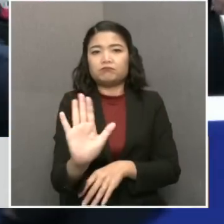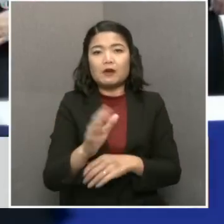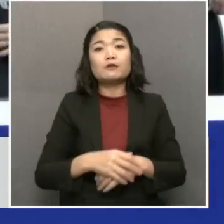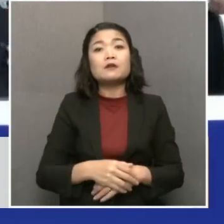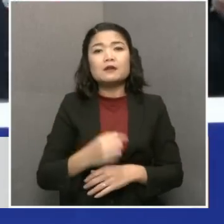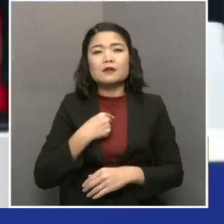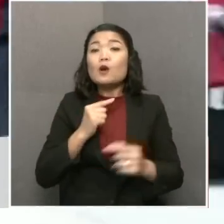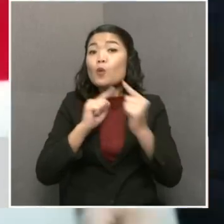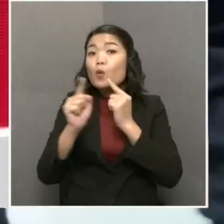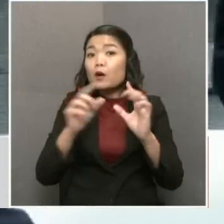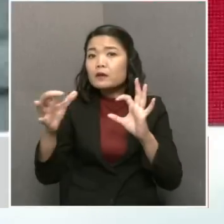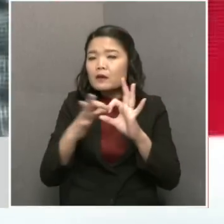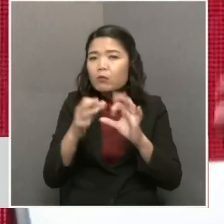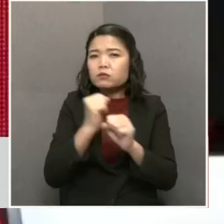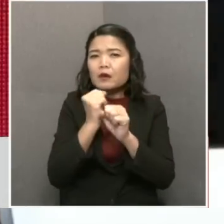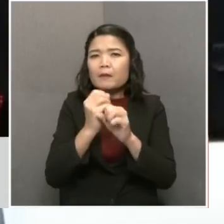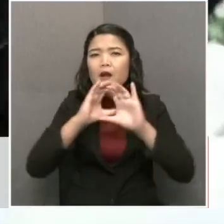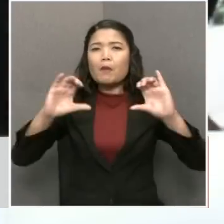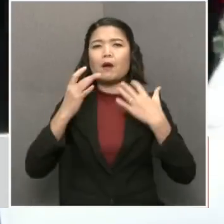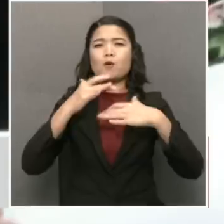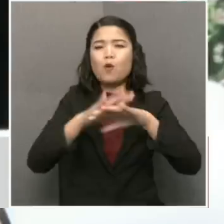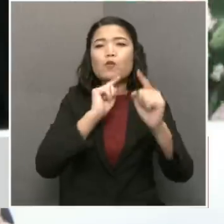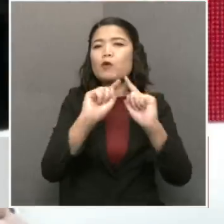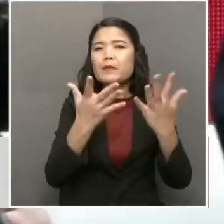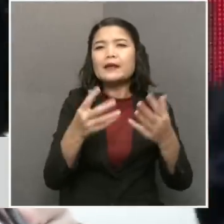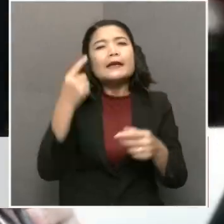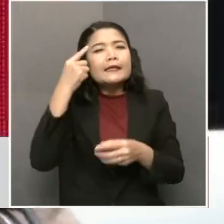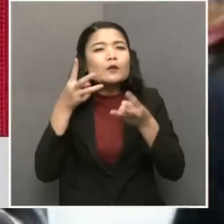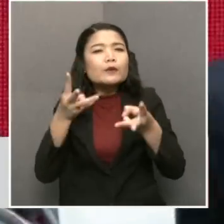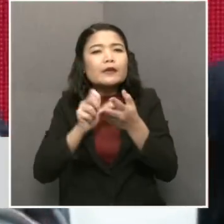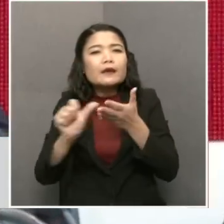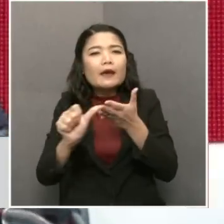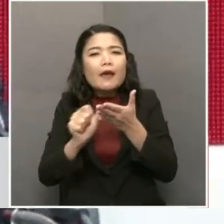ได้คุยถึงการร่วมรัฐบาลแต่พูดคุยหาทางออกร่วมกันค่ะ